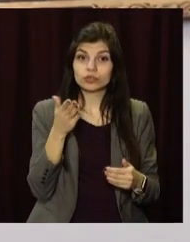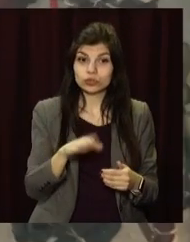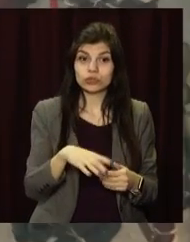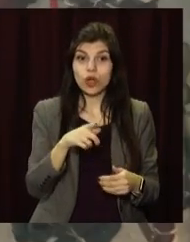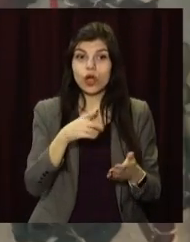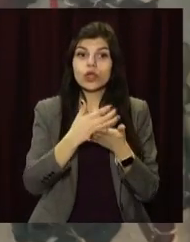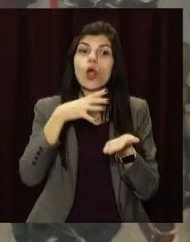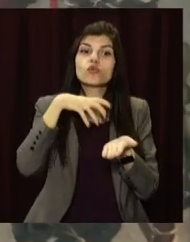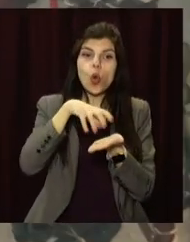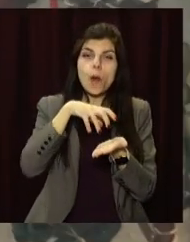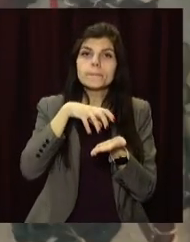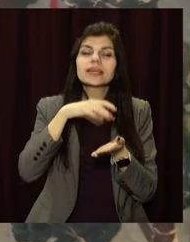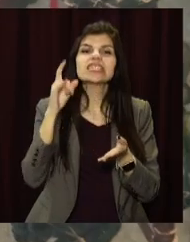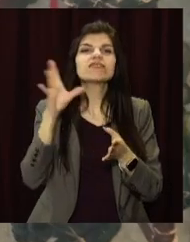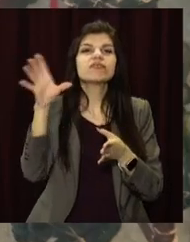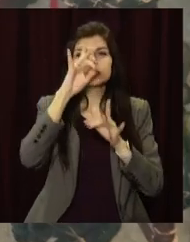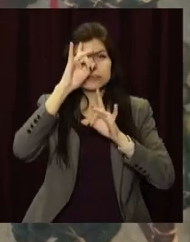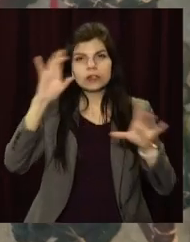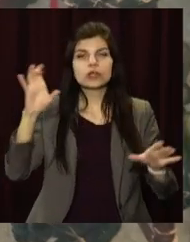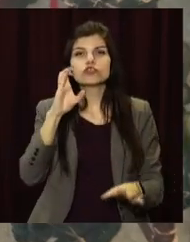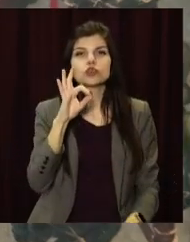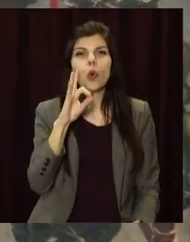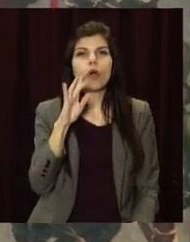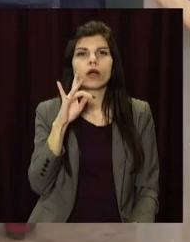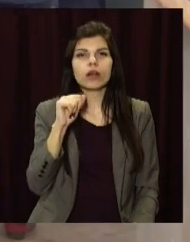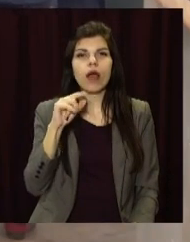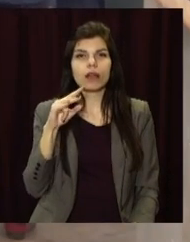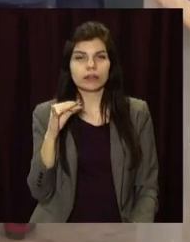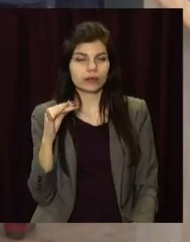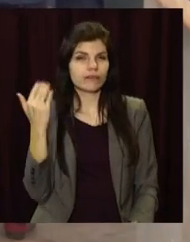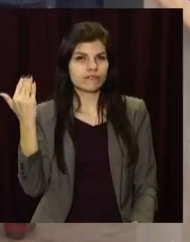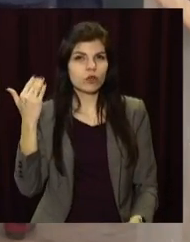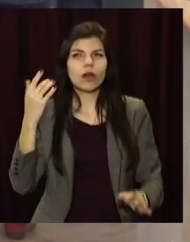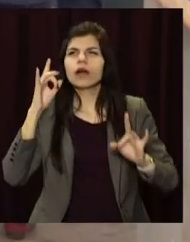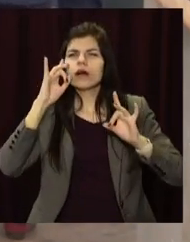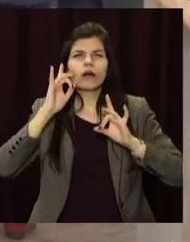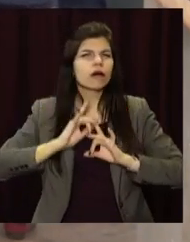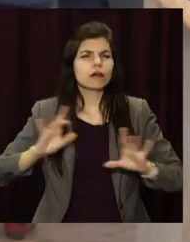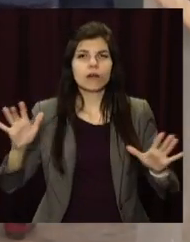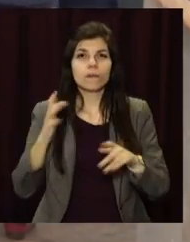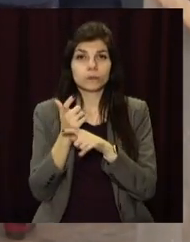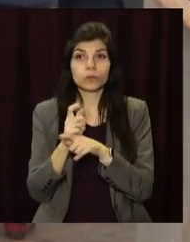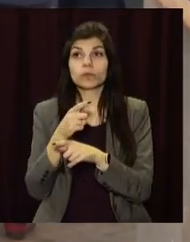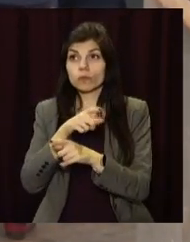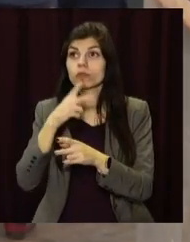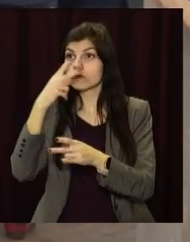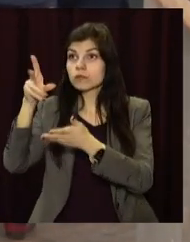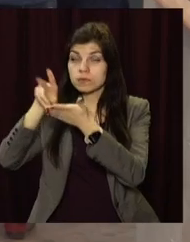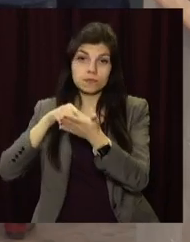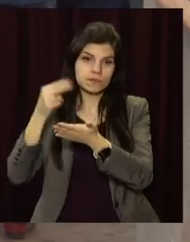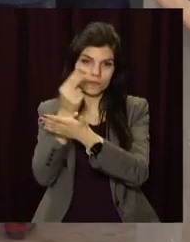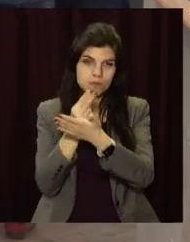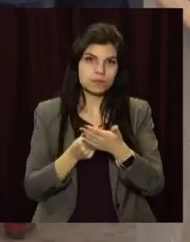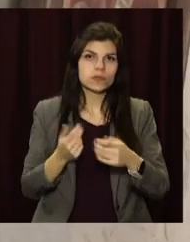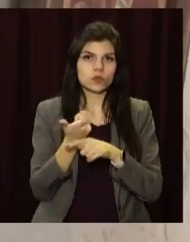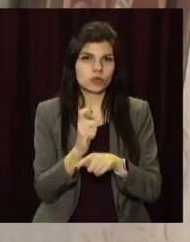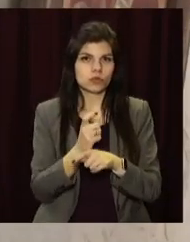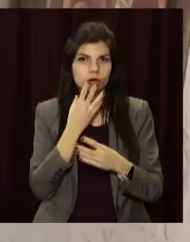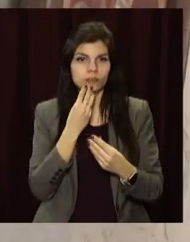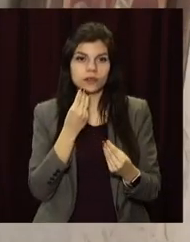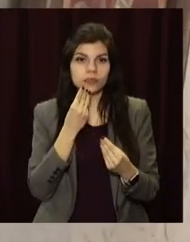роботи відносюся як щось перше таке, розумієте? Не так, що я це робила, можна так. І от мене окреме